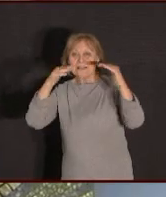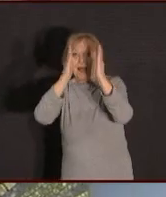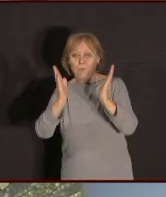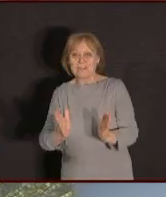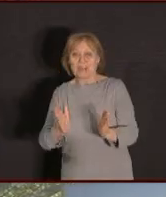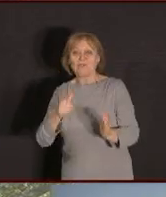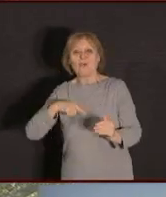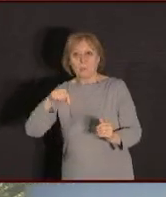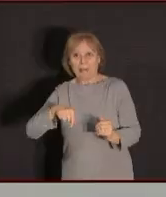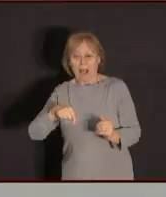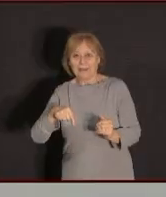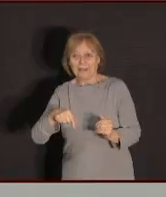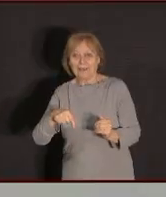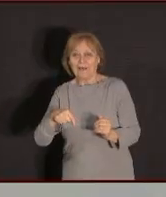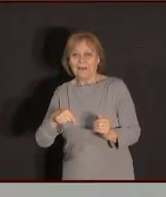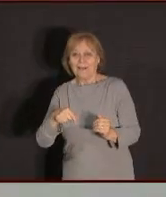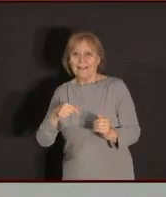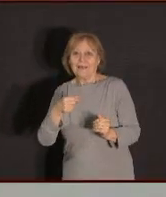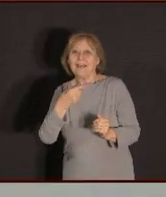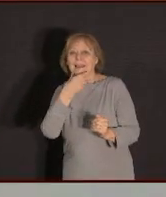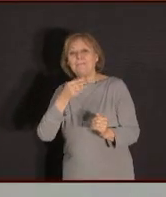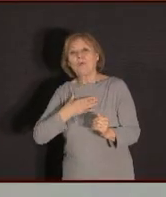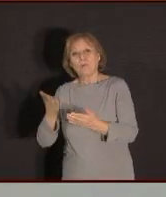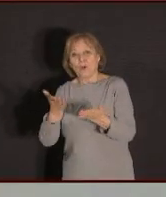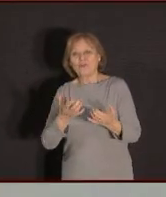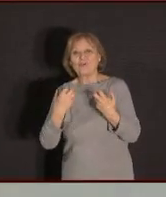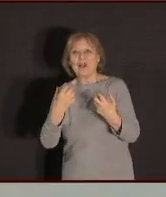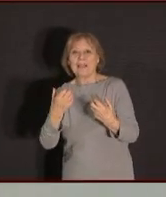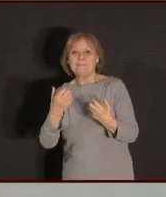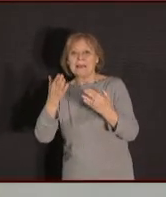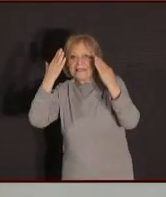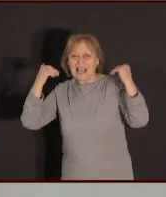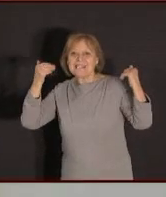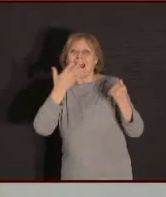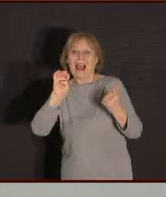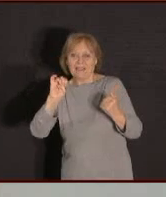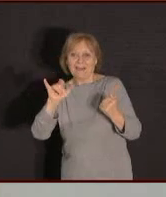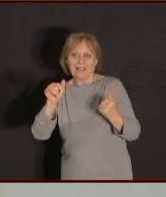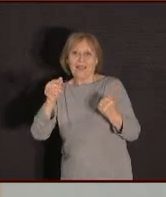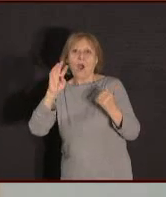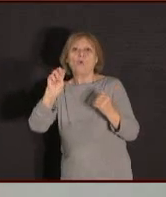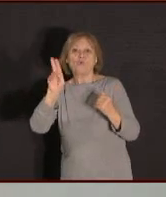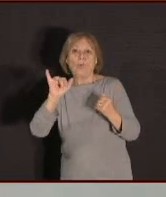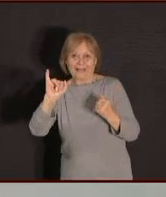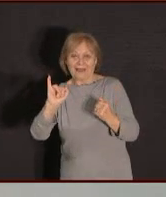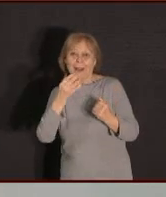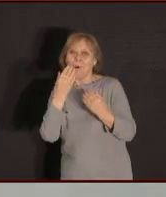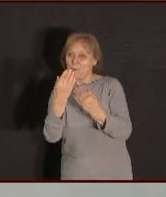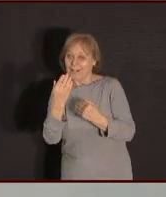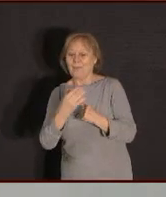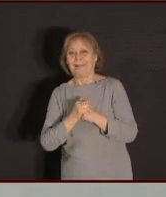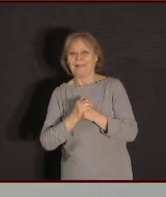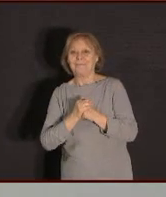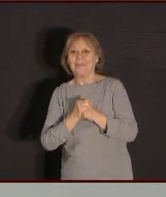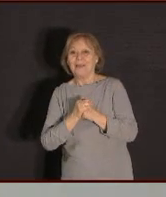Ljubljani. In lepo dobrodošlico želim sestri Heleni, uršulinki. Lepo pozdravljeni. Lepo pozdravljeni. Morda